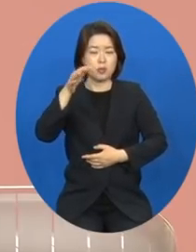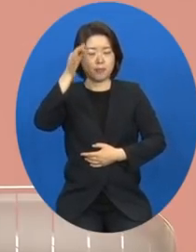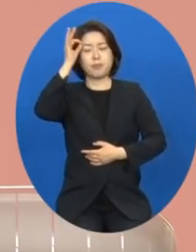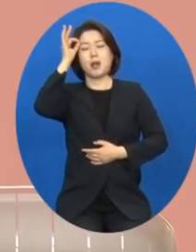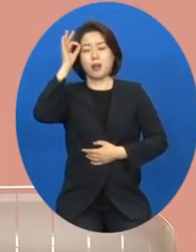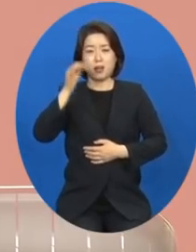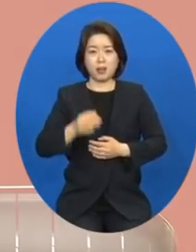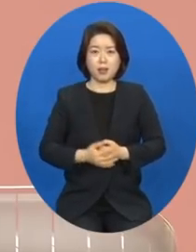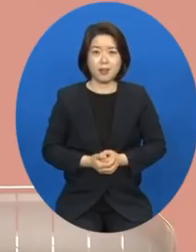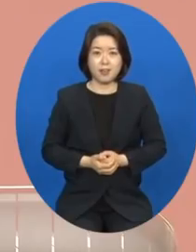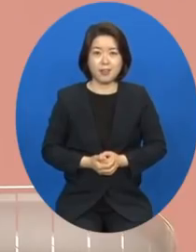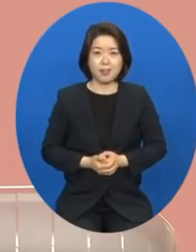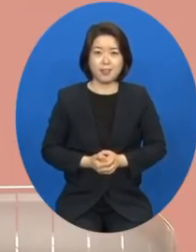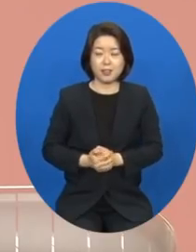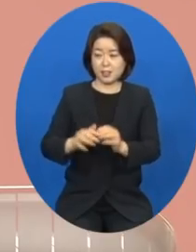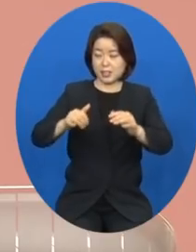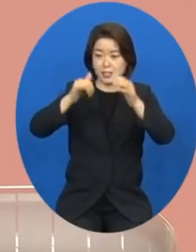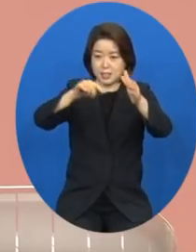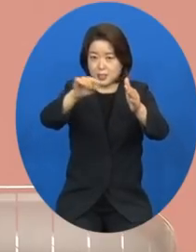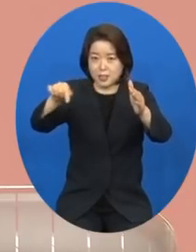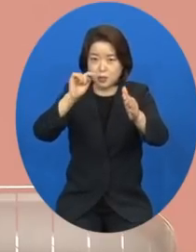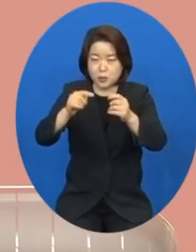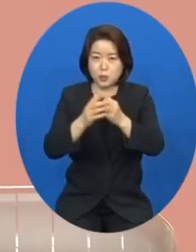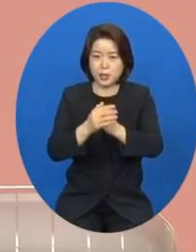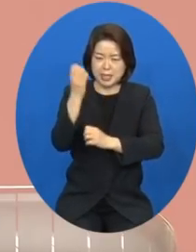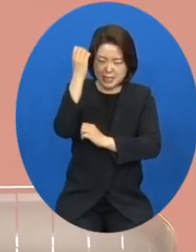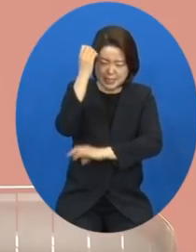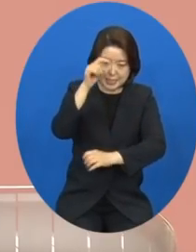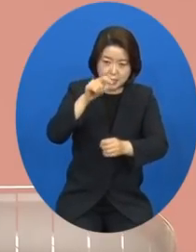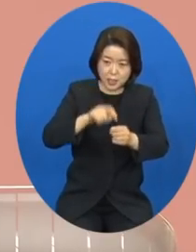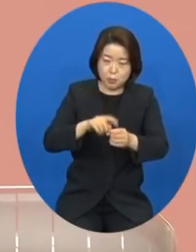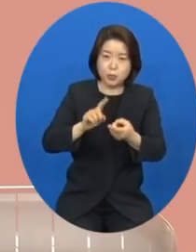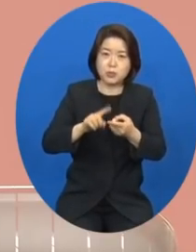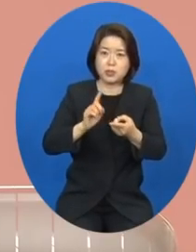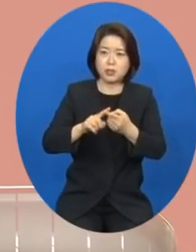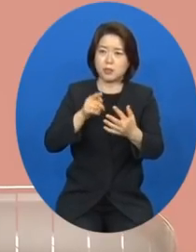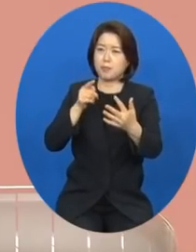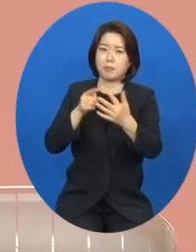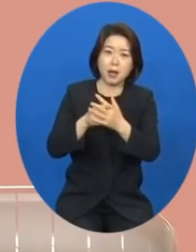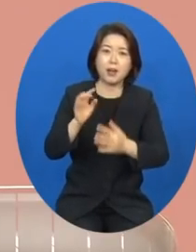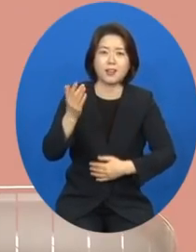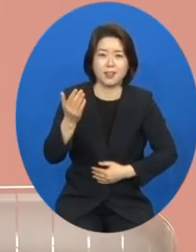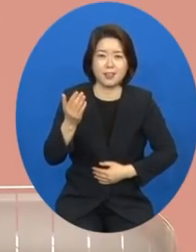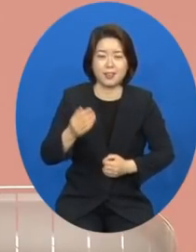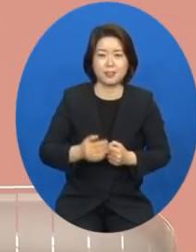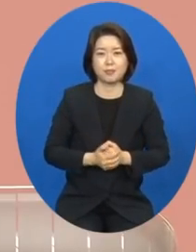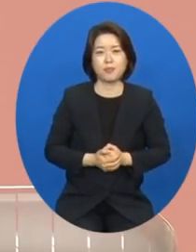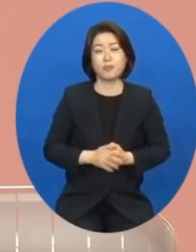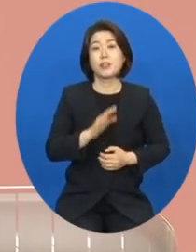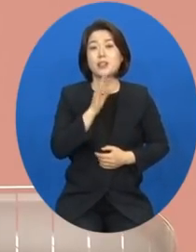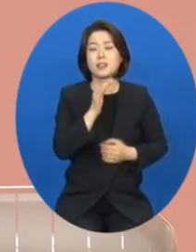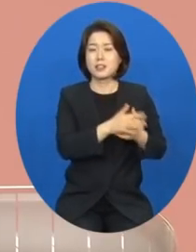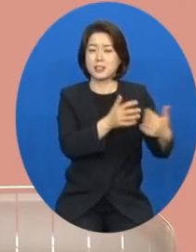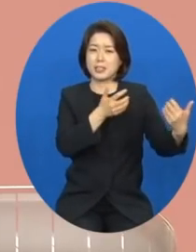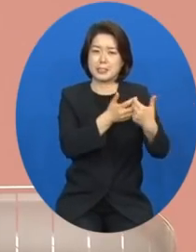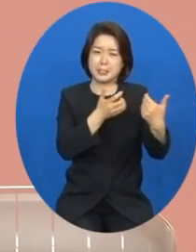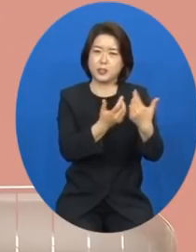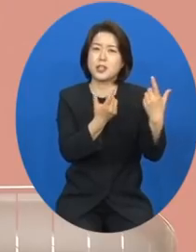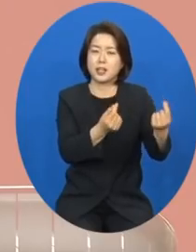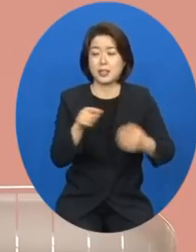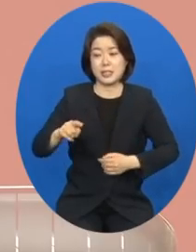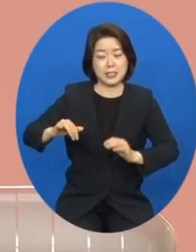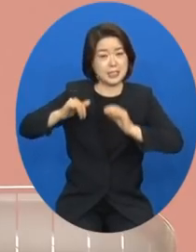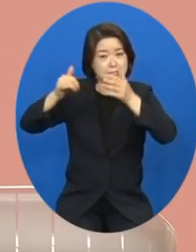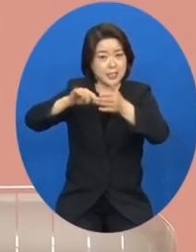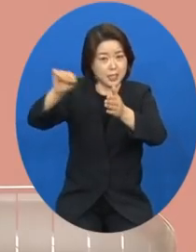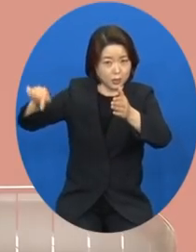거예요 세상에 이 본드를 간 파하게 된 것이죠 이색 정말 전투와 같은 전쟁과 같은 이 세상